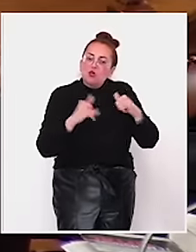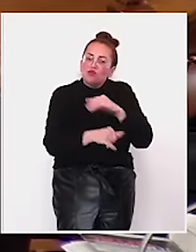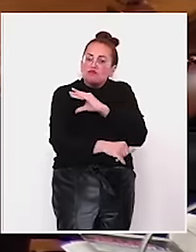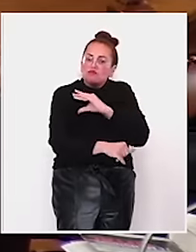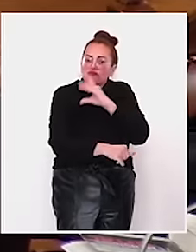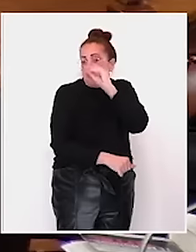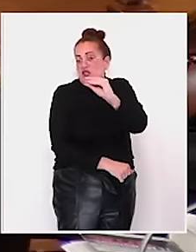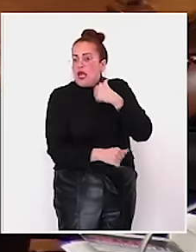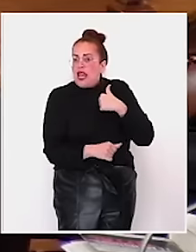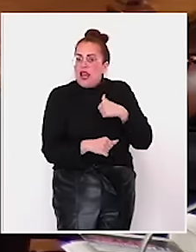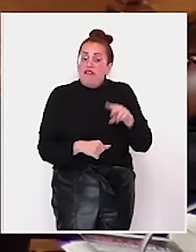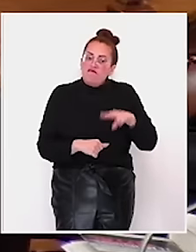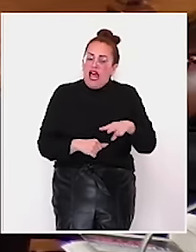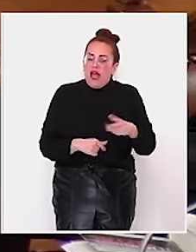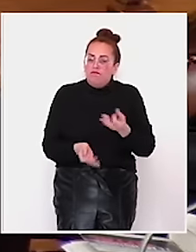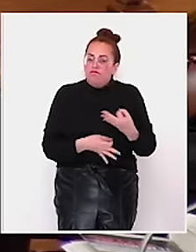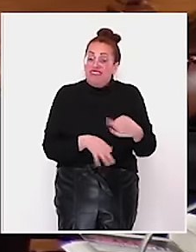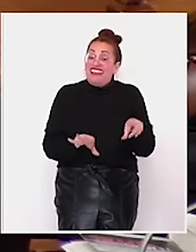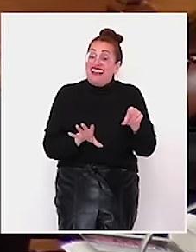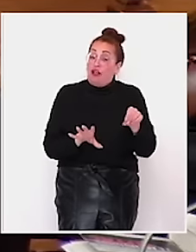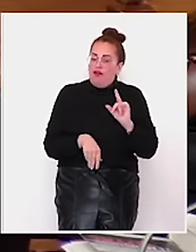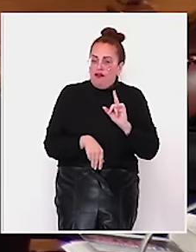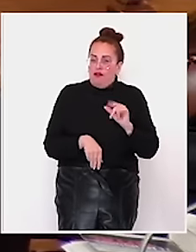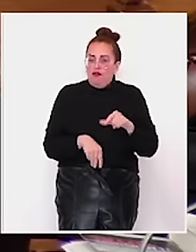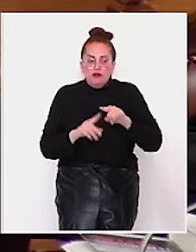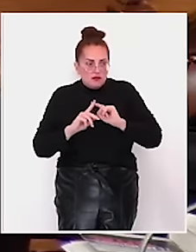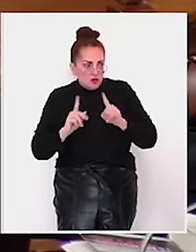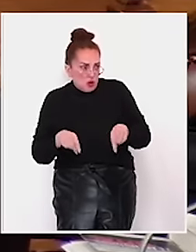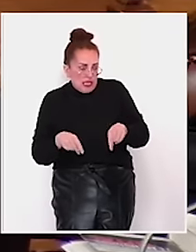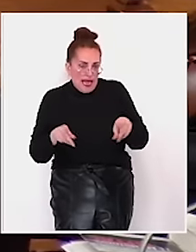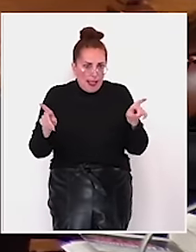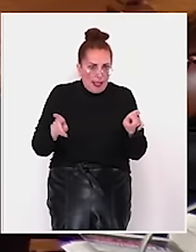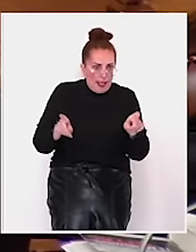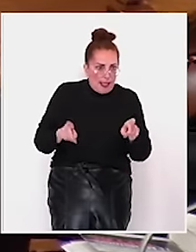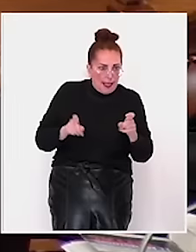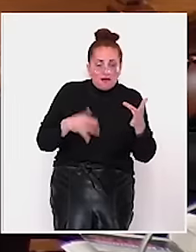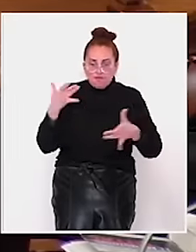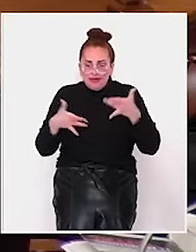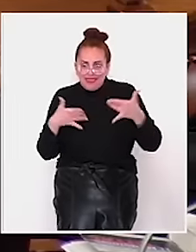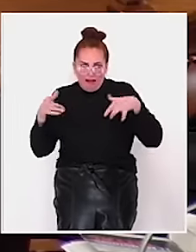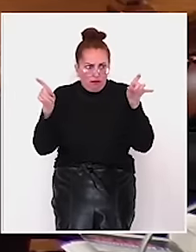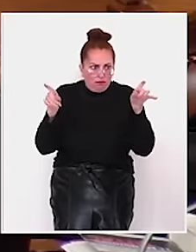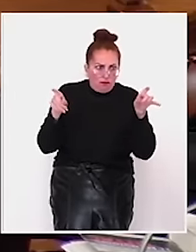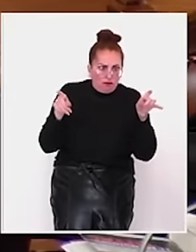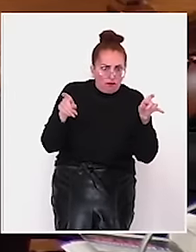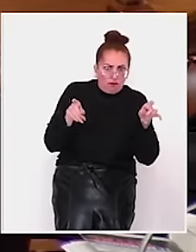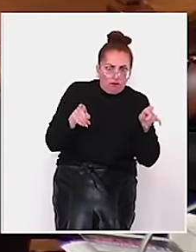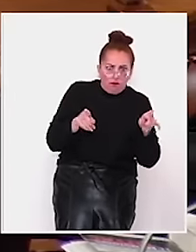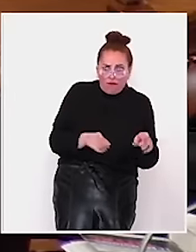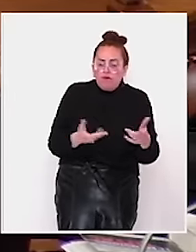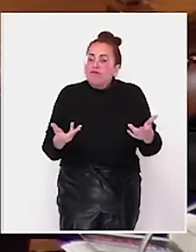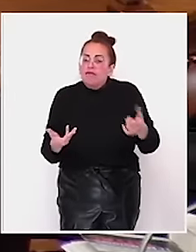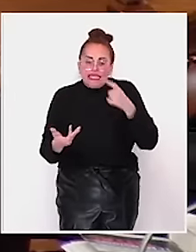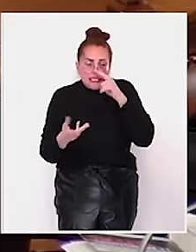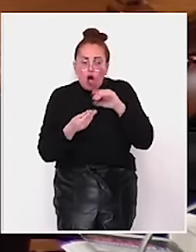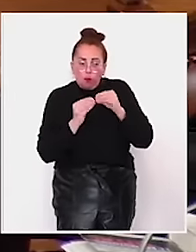stable. Donc, et puis les budgets qui sont insuffisants, qui font qu'aujourd'hui il y a de moins en moins de spectacles et que voilà, que ça leur pose un problème évidemment, puis ça pose un problème certainement aussi